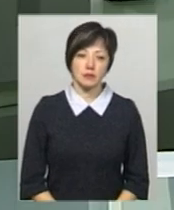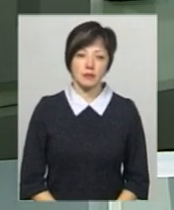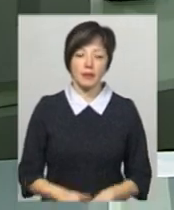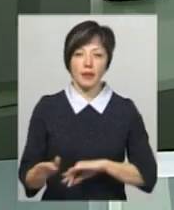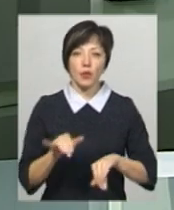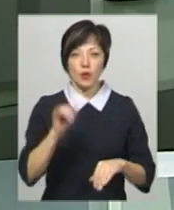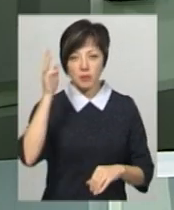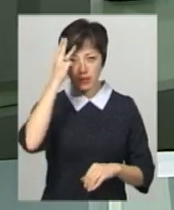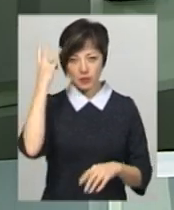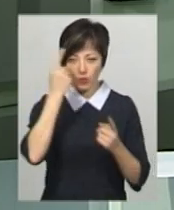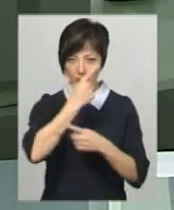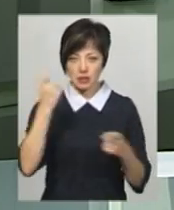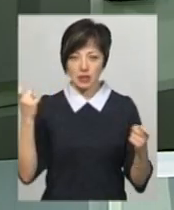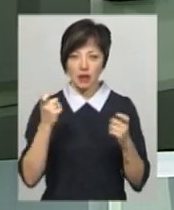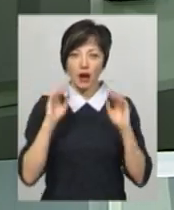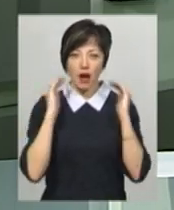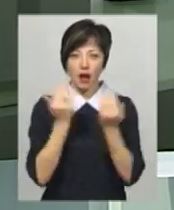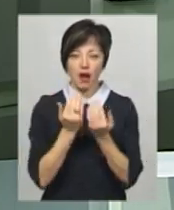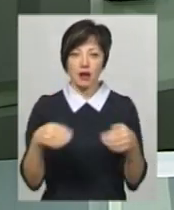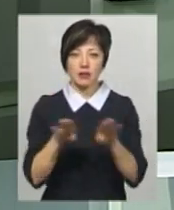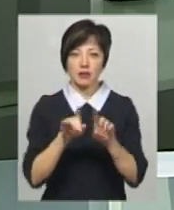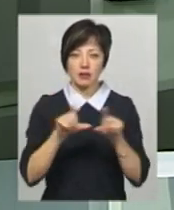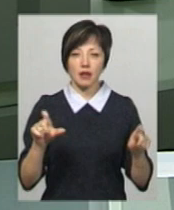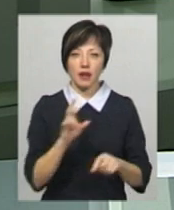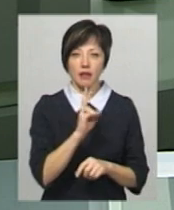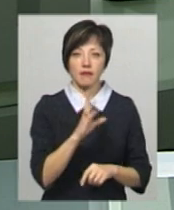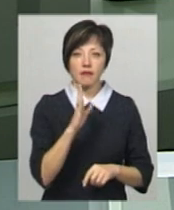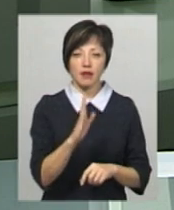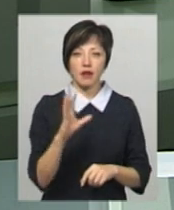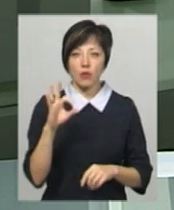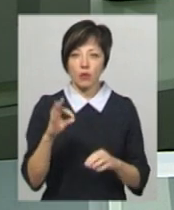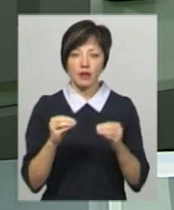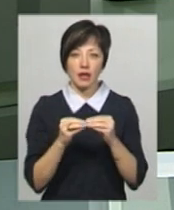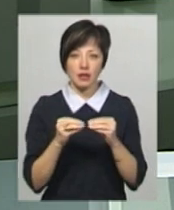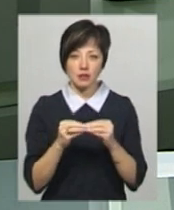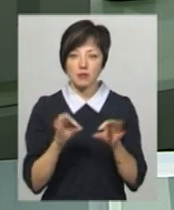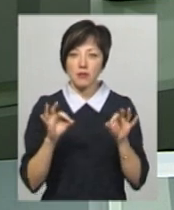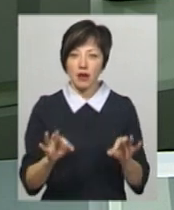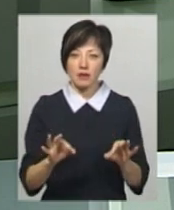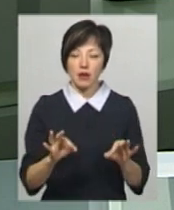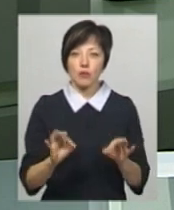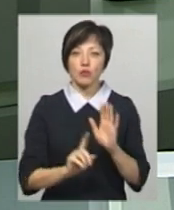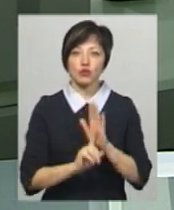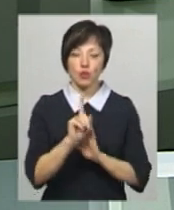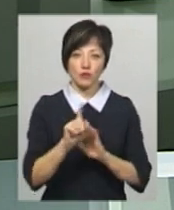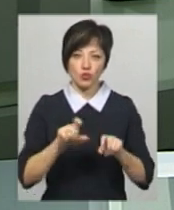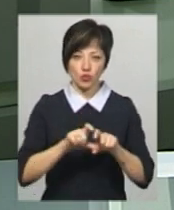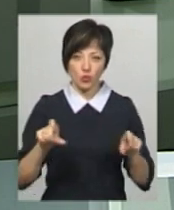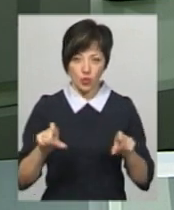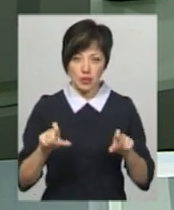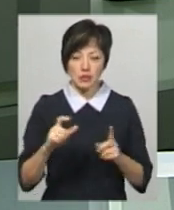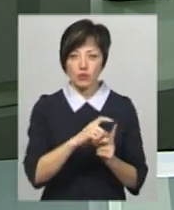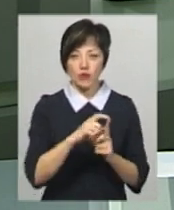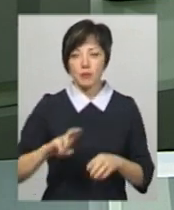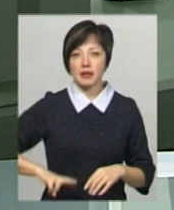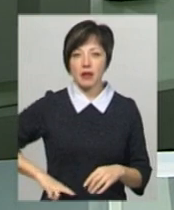У Хмельницькому оголосили карантин у навчально-виховному комплексі номер 10. Щоправда, лише у початковій школі. За